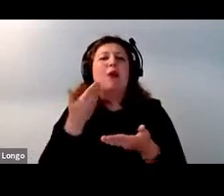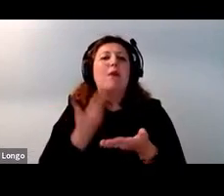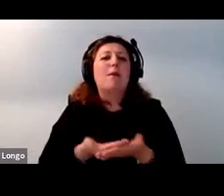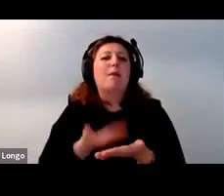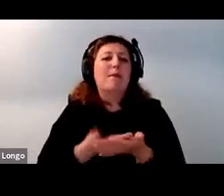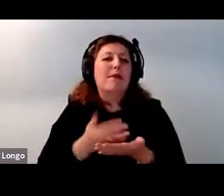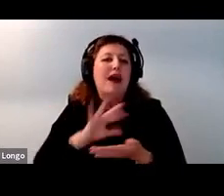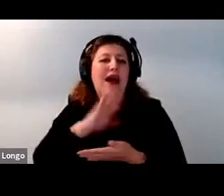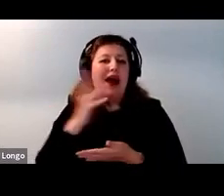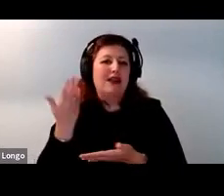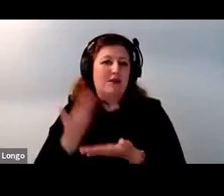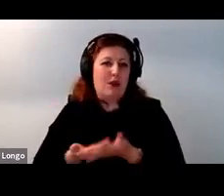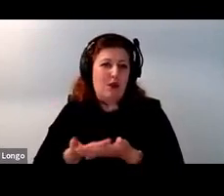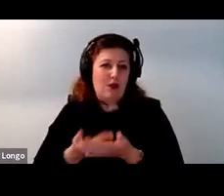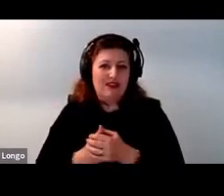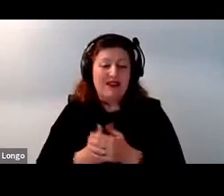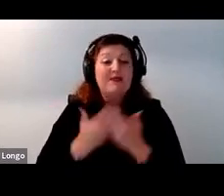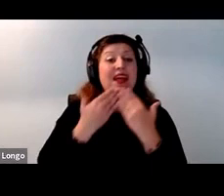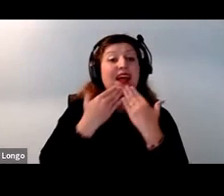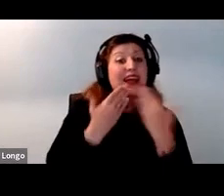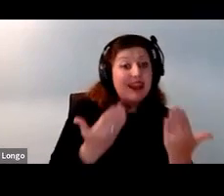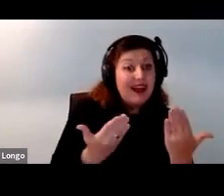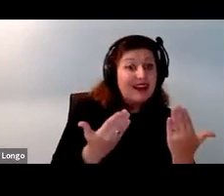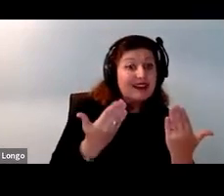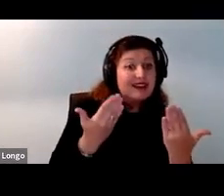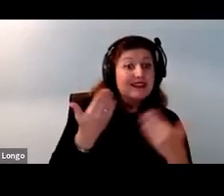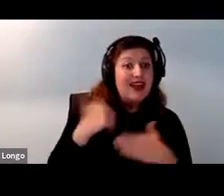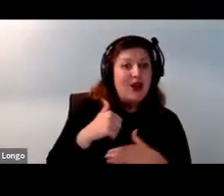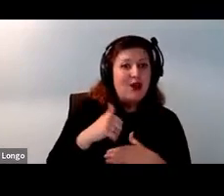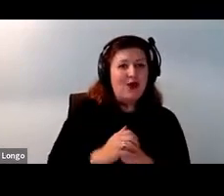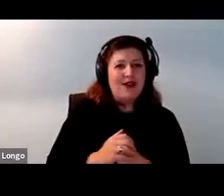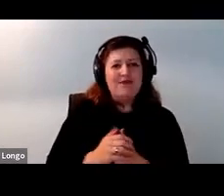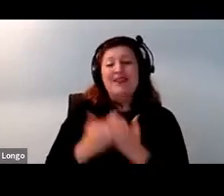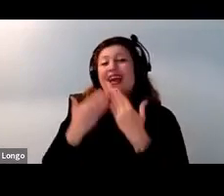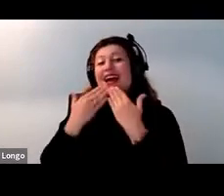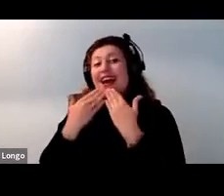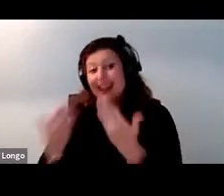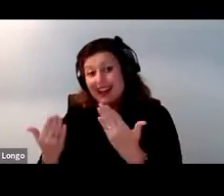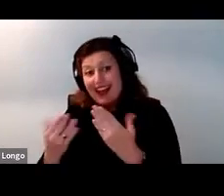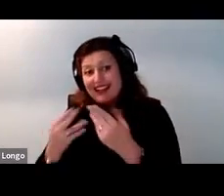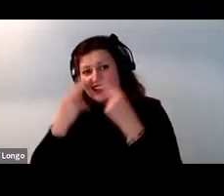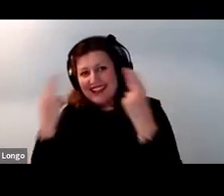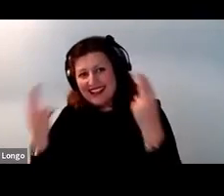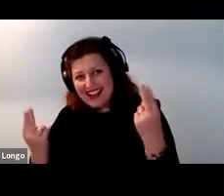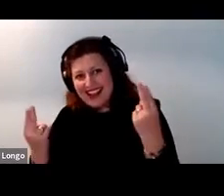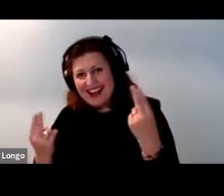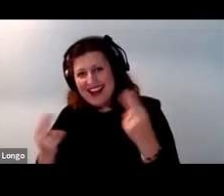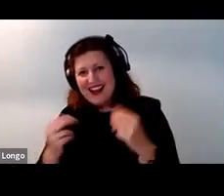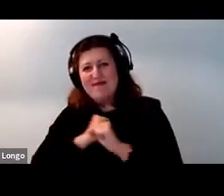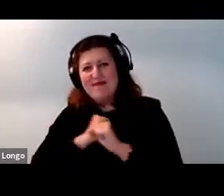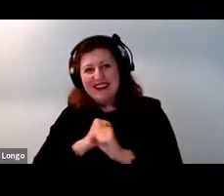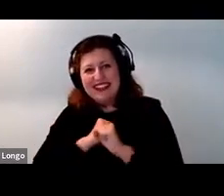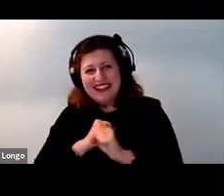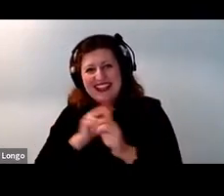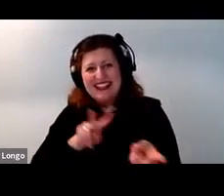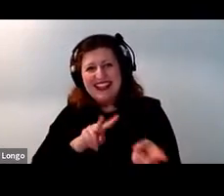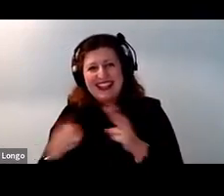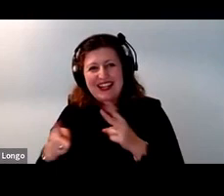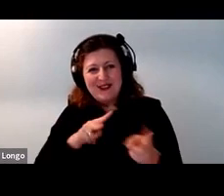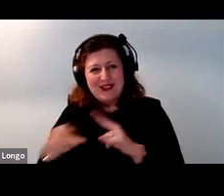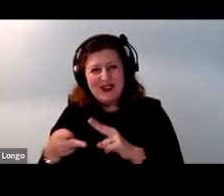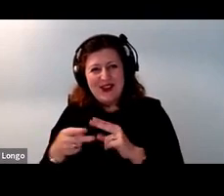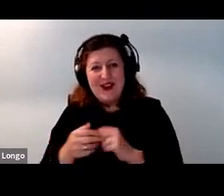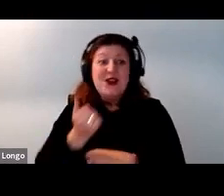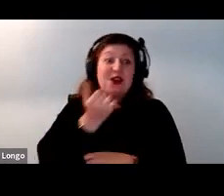proposte. Grazie ancora. Grazie a te Walter. Grazie anche a Serena con la pazienza della traduzione, forse